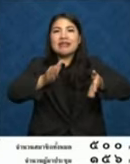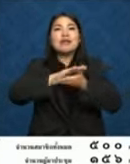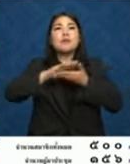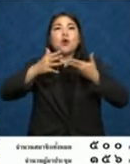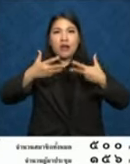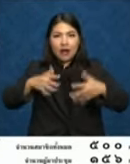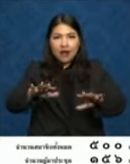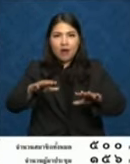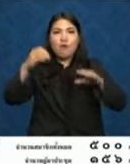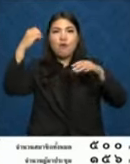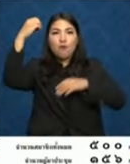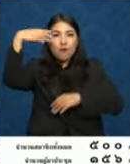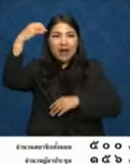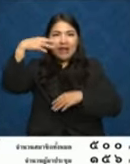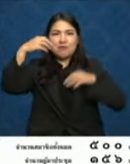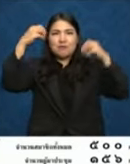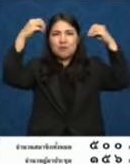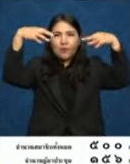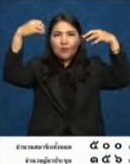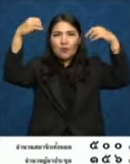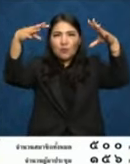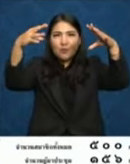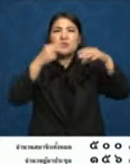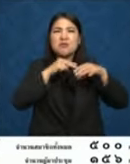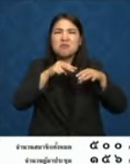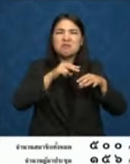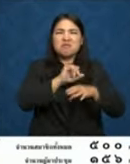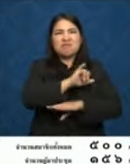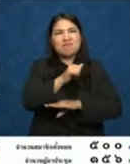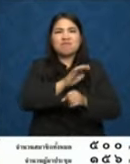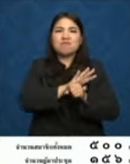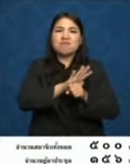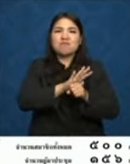างเข้ามาบางส่วนแต่มีเพียงช่วงกม